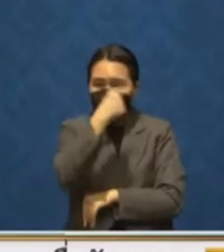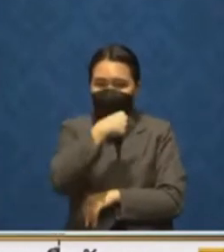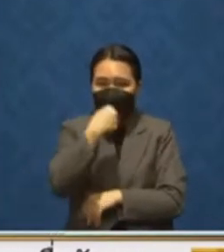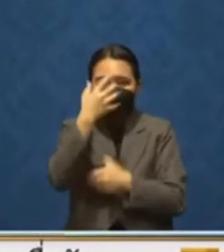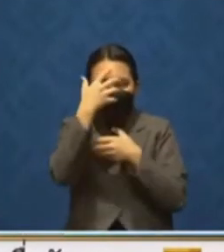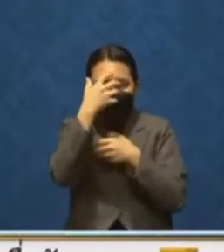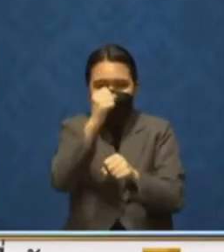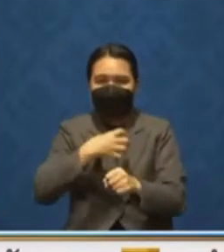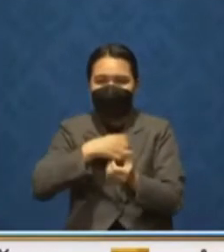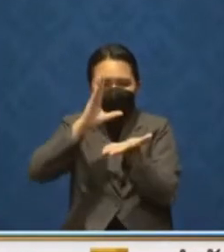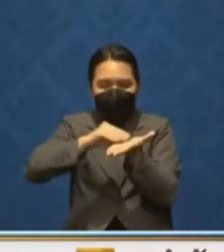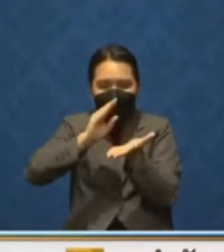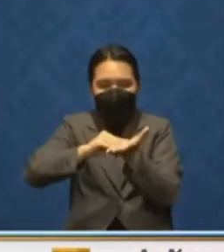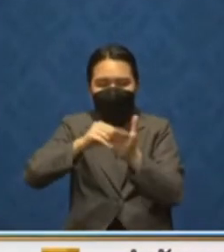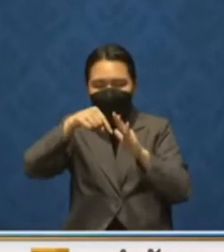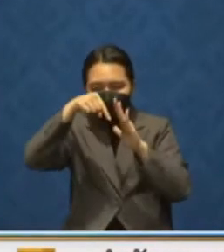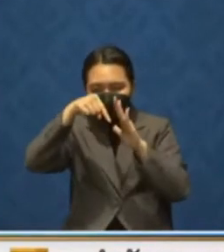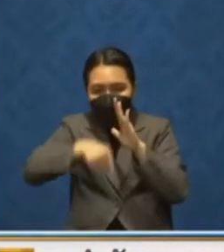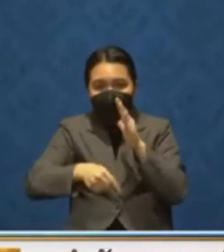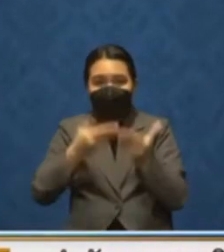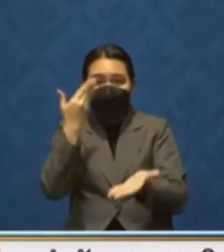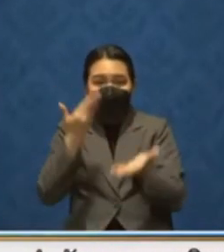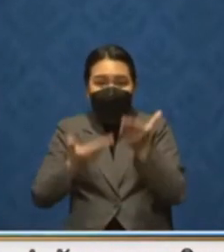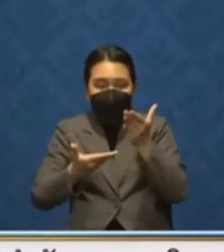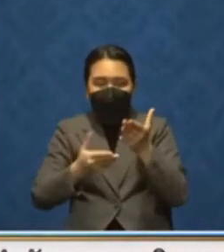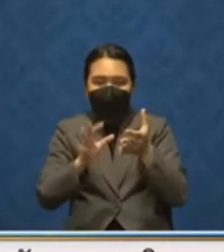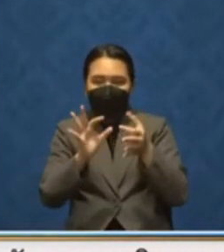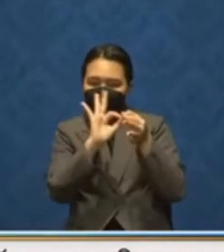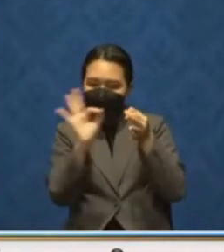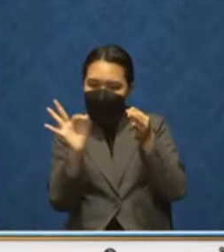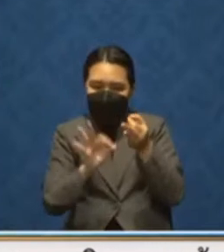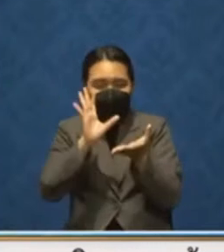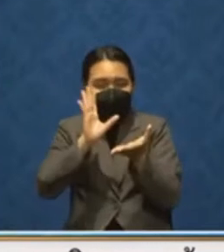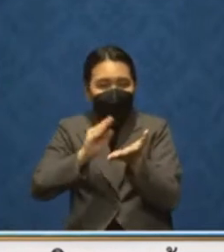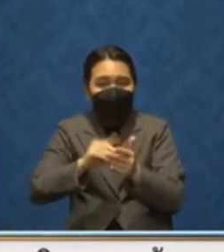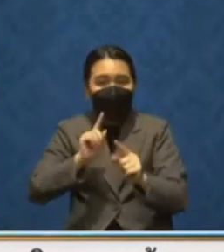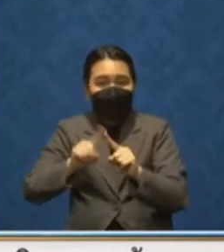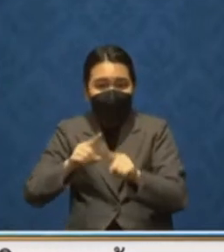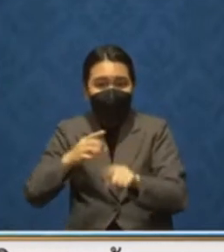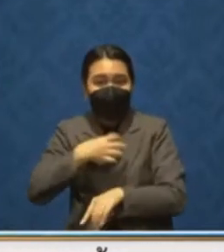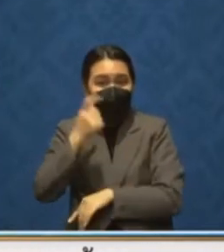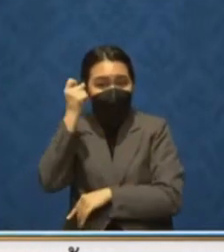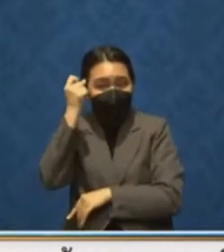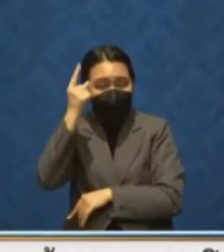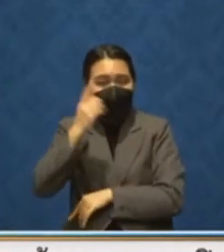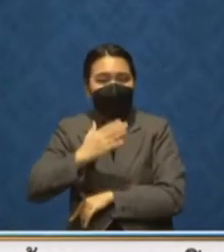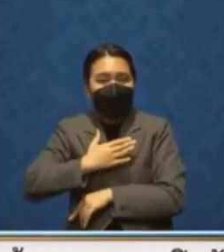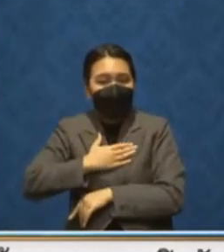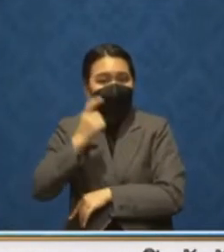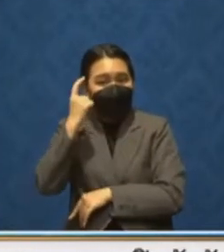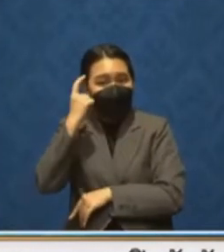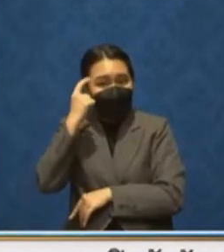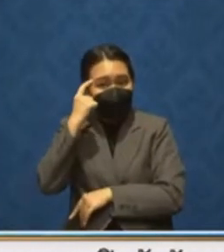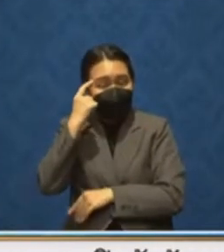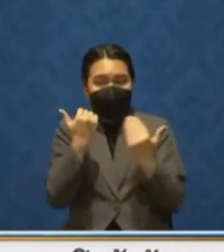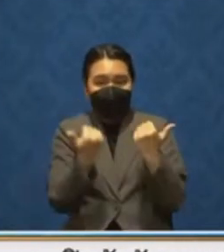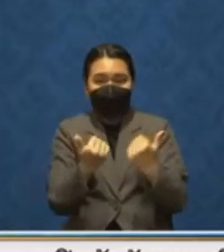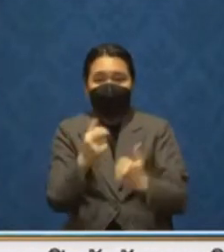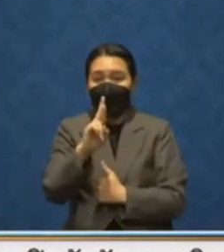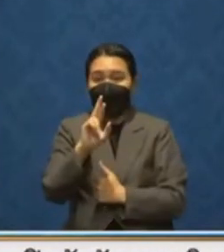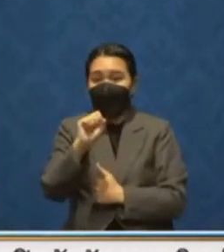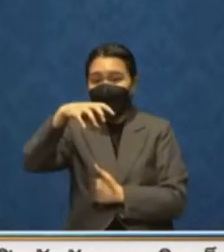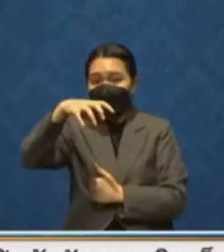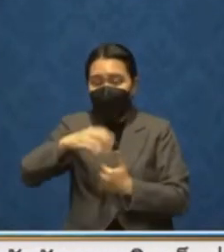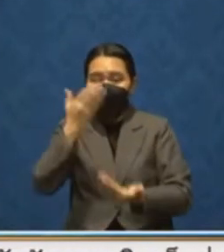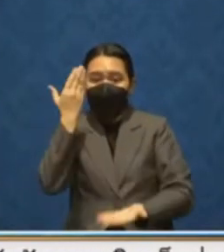ข้อมูลเพิ่มเติมหรือเข้าใจในข้อเท็จจริงต่างๆผมเชื่อว่าท่านสามารถใช้เวทีของสภาหรือแวะ